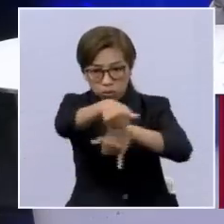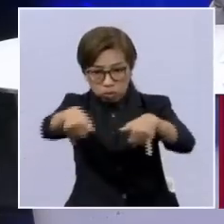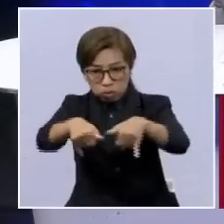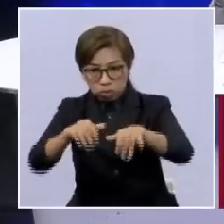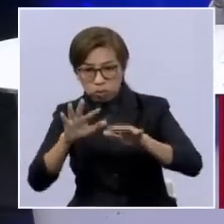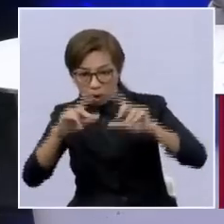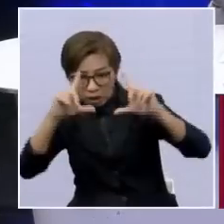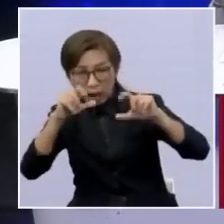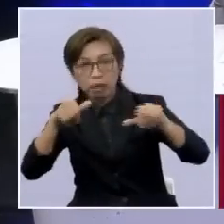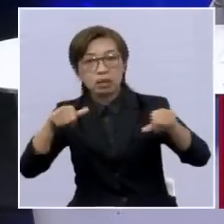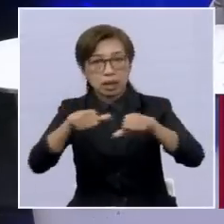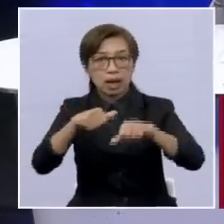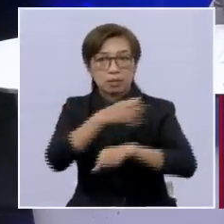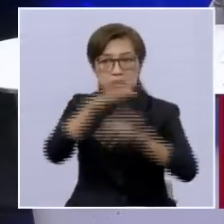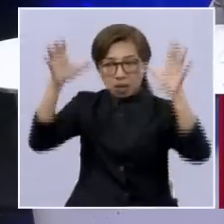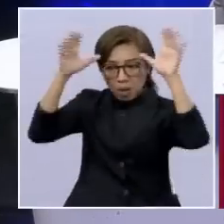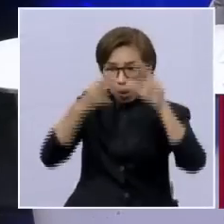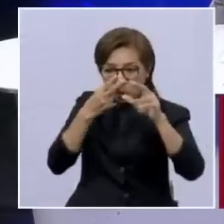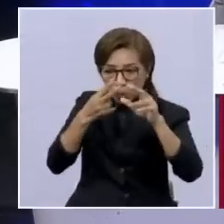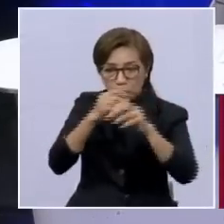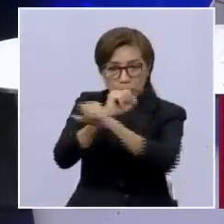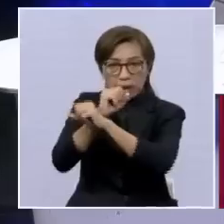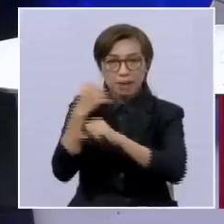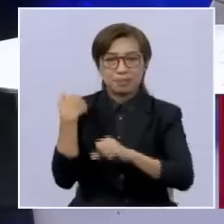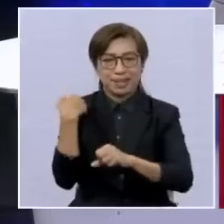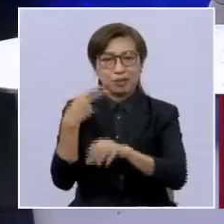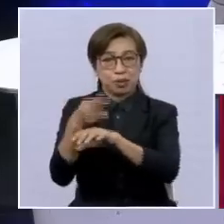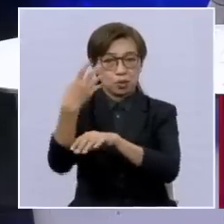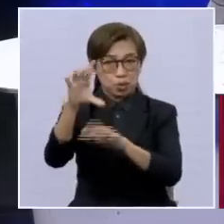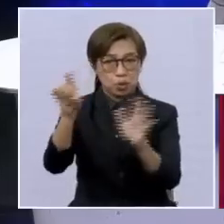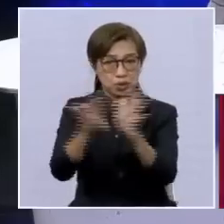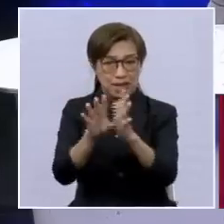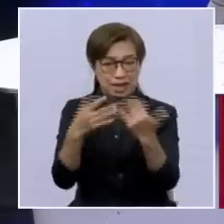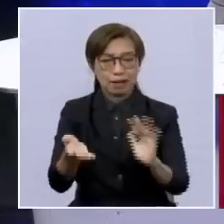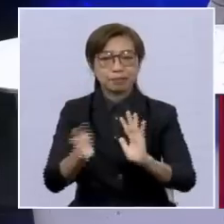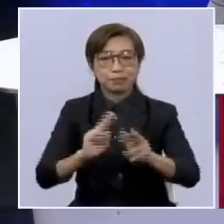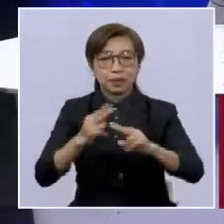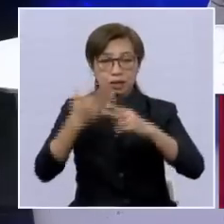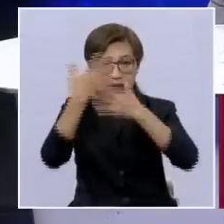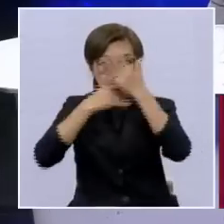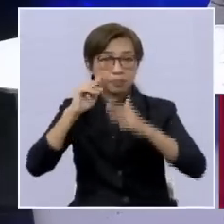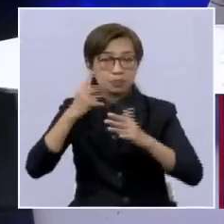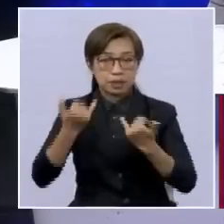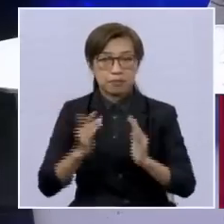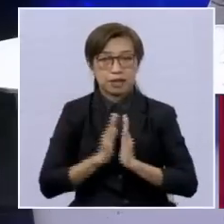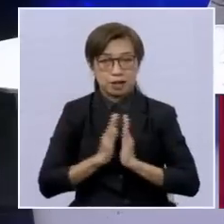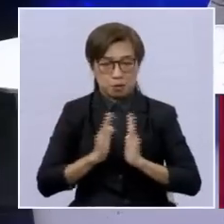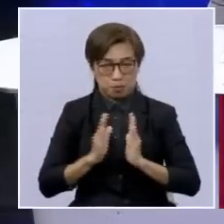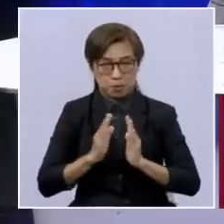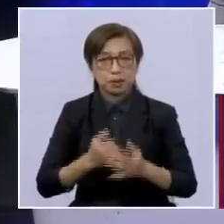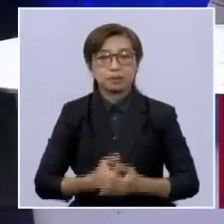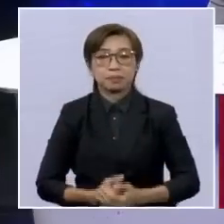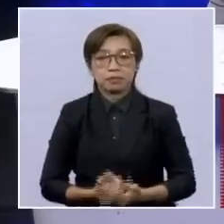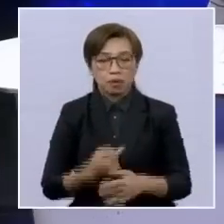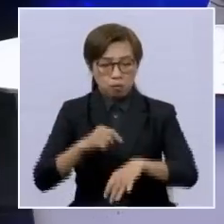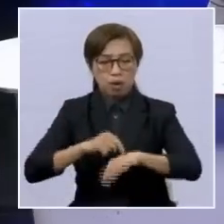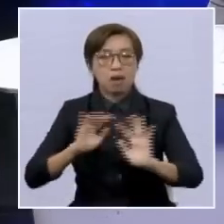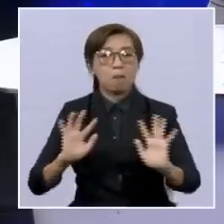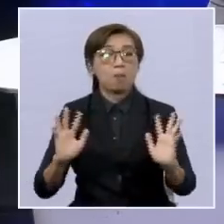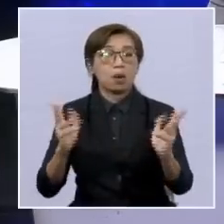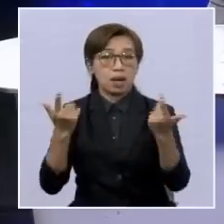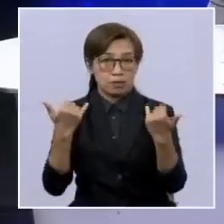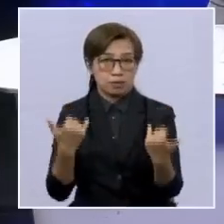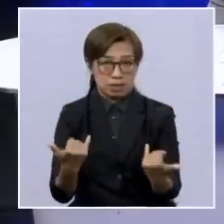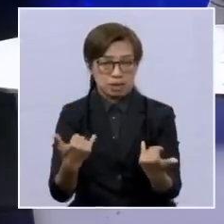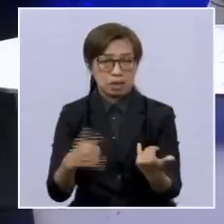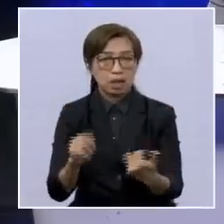ที่คอยดูแลความปลอดภัยนะครับ ดูภาพนี้ไปพร้อมกันนะคะในช่วงนี้ขอบพระคุณอาจารย์ล่ามภาษามืออาจารย์จันทราสุขสัจธรรมด้วยค่ะหมดเวลาของเก็บตกจากเน